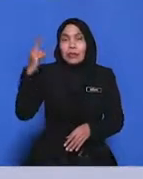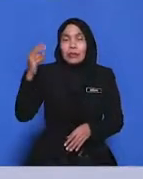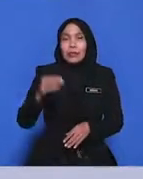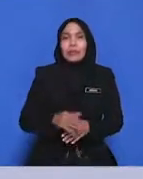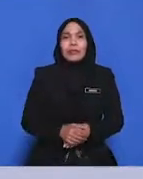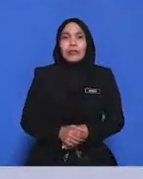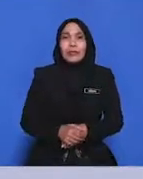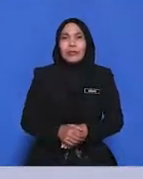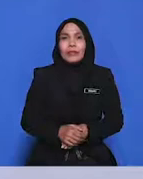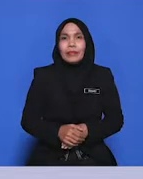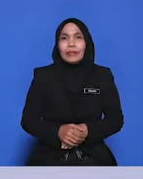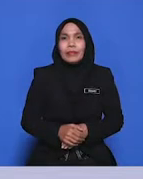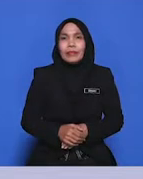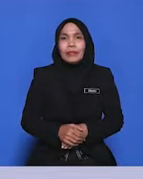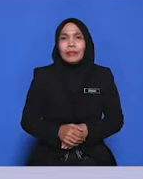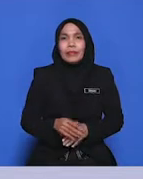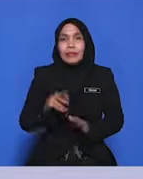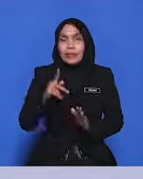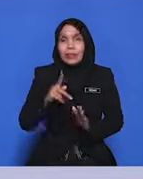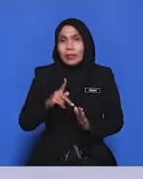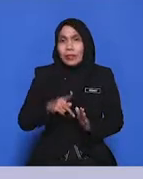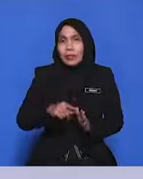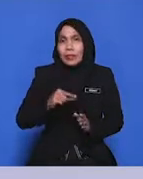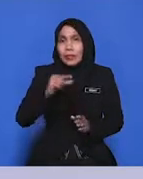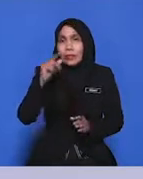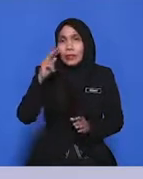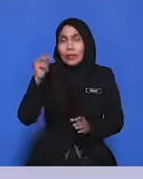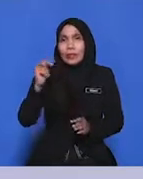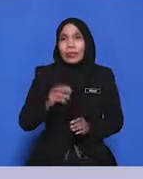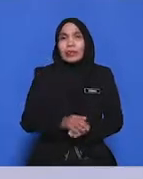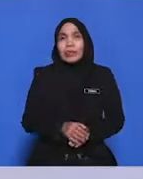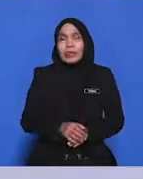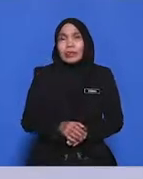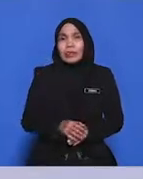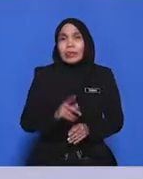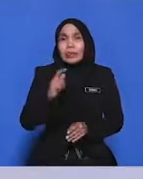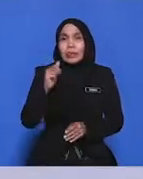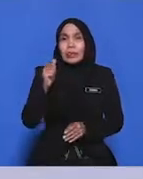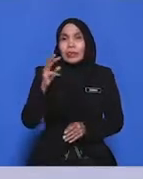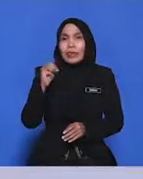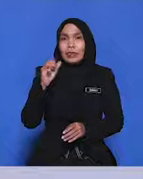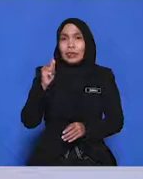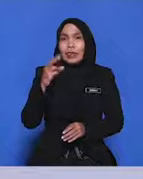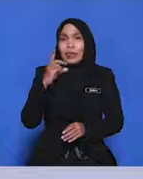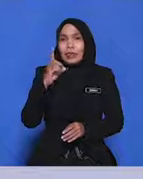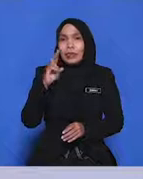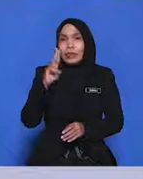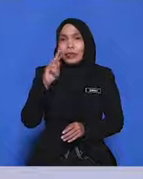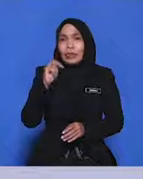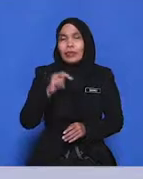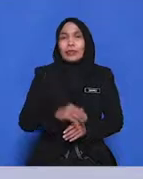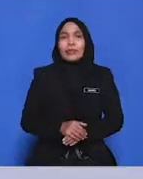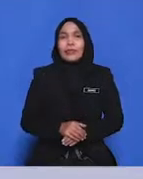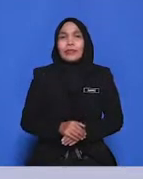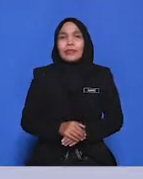tuan. Kegemilangan tamadun dan kemodenan gaya hidup Eropah yang diperagakan